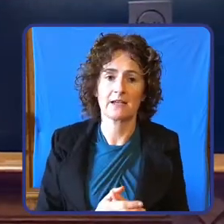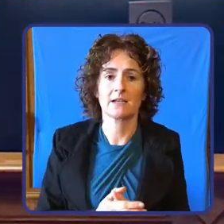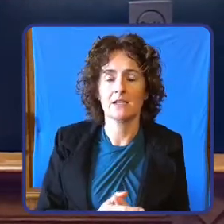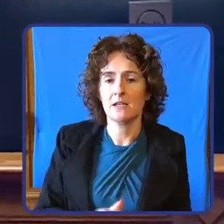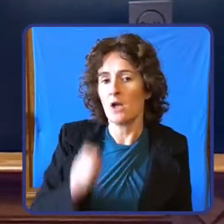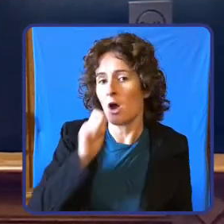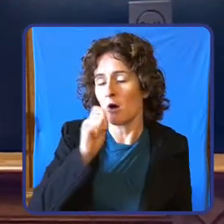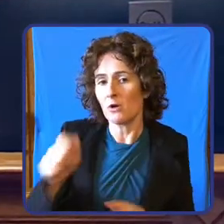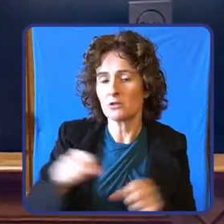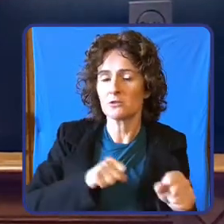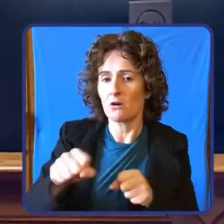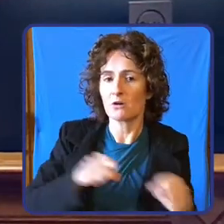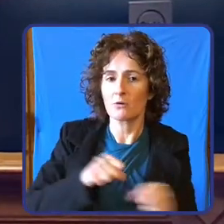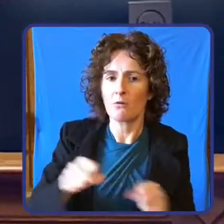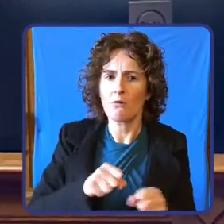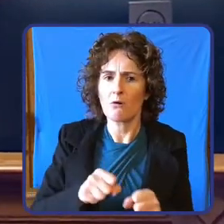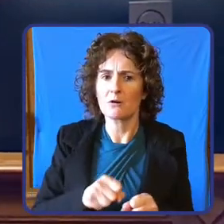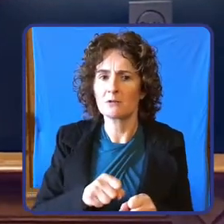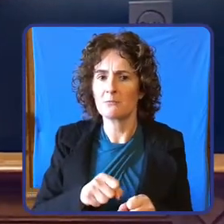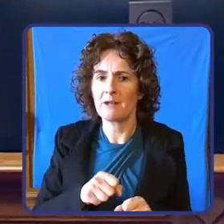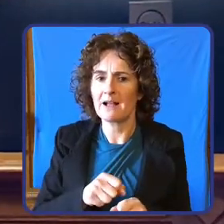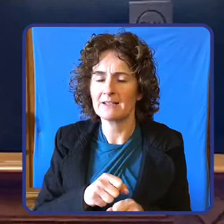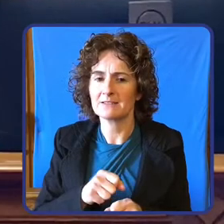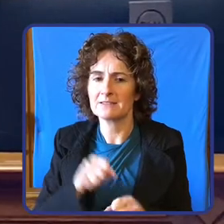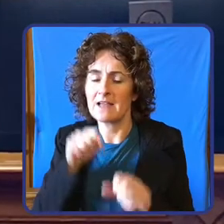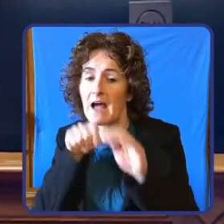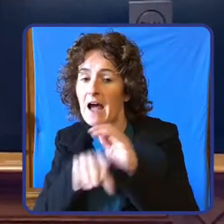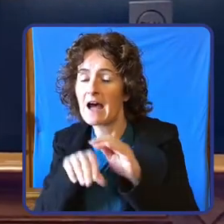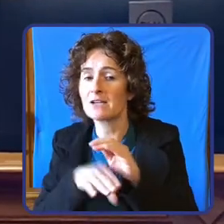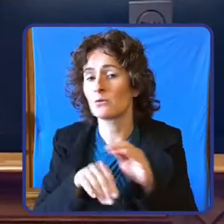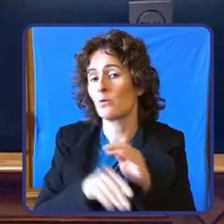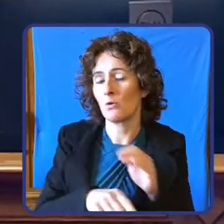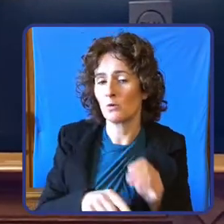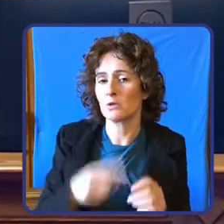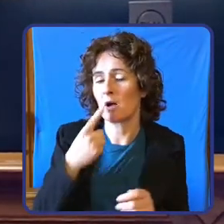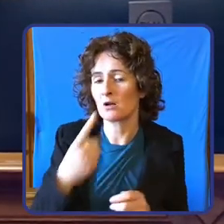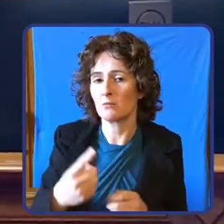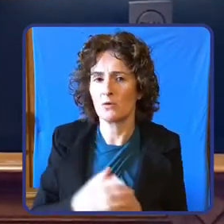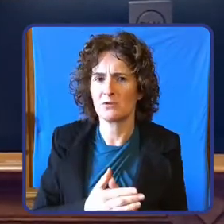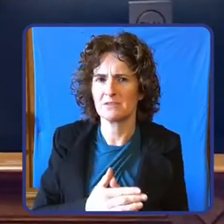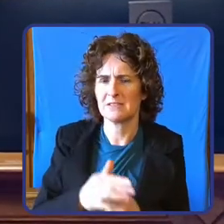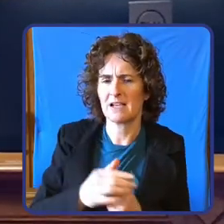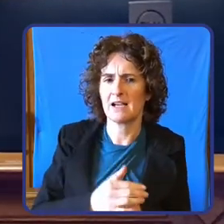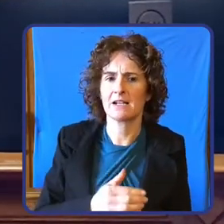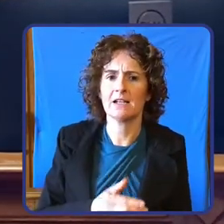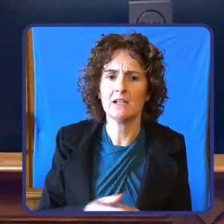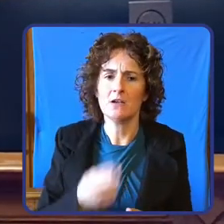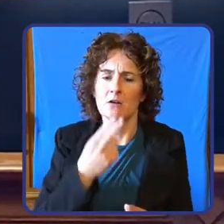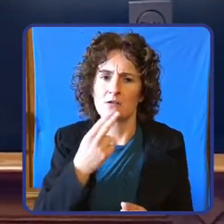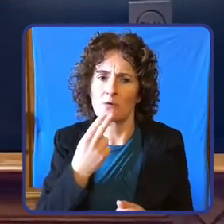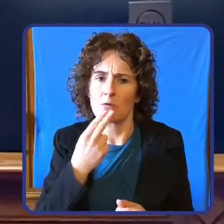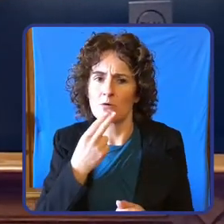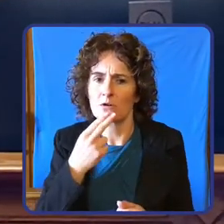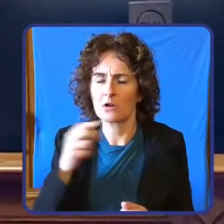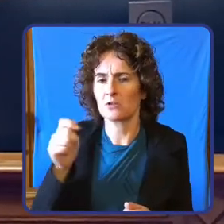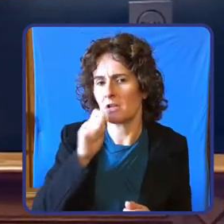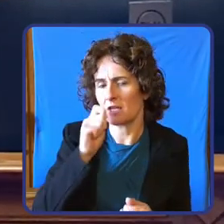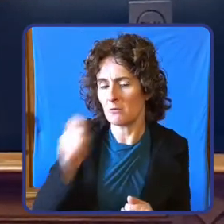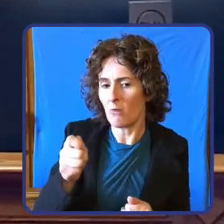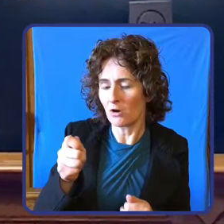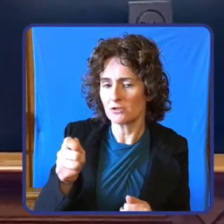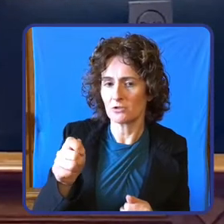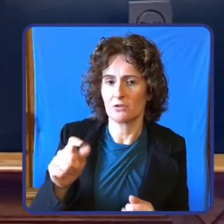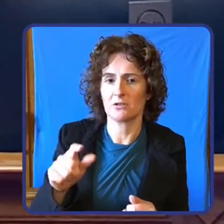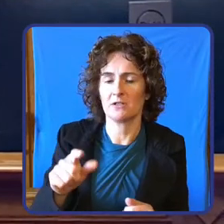és ennek a képe kivetül az ukrajnai magyar lakosság számára is. Az ukrajnai magyarságnak az Ukrajnán